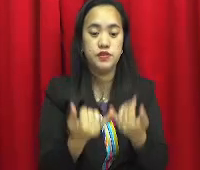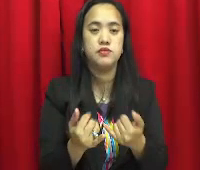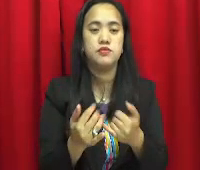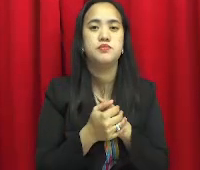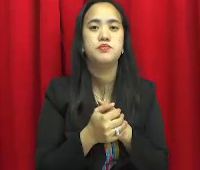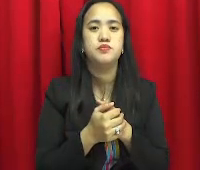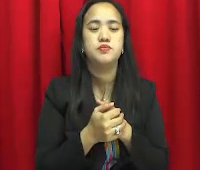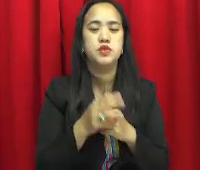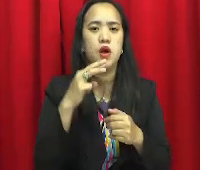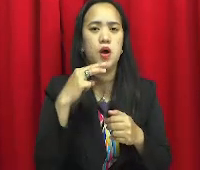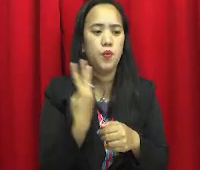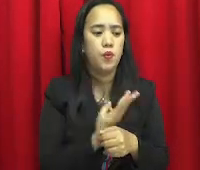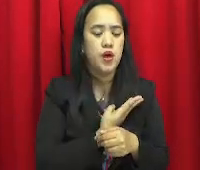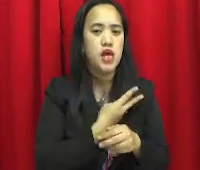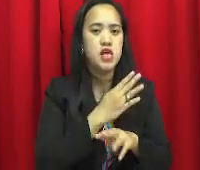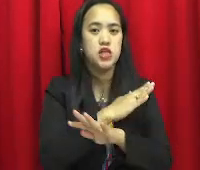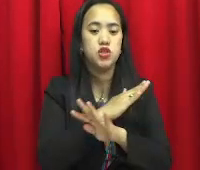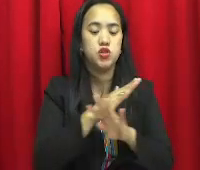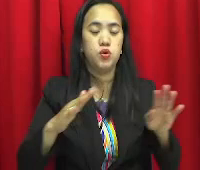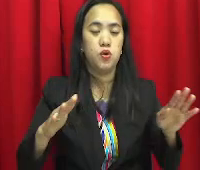nadadala sa